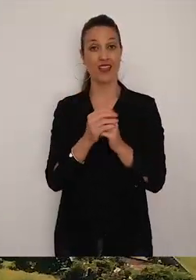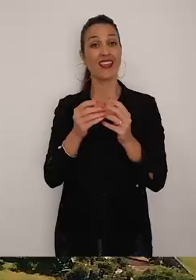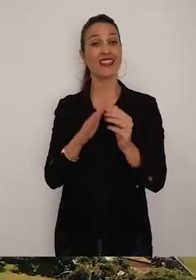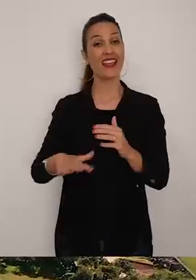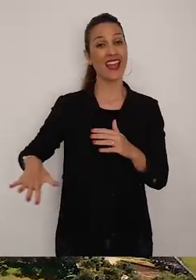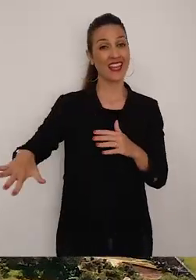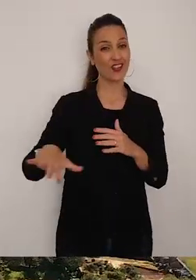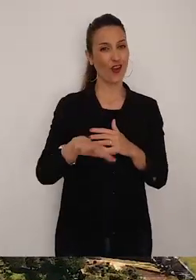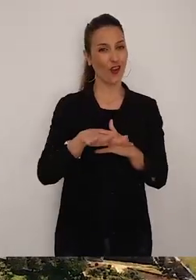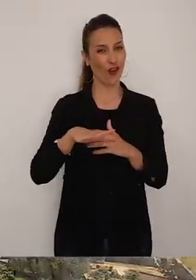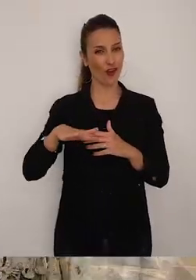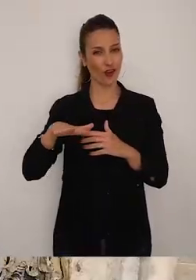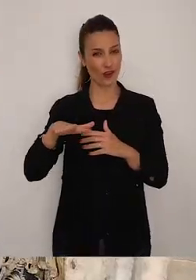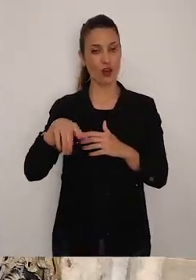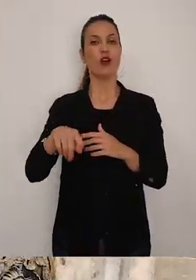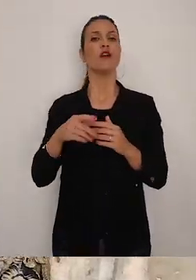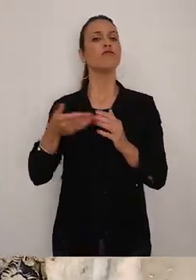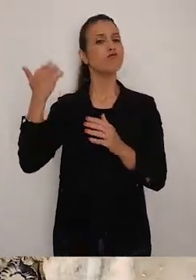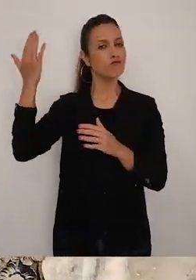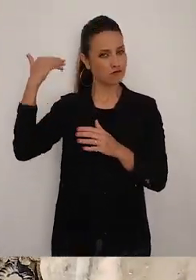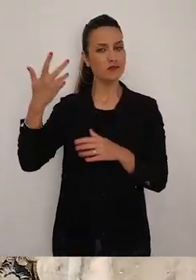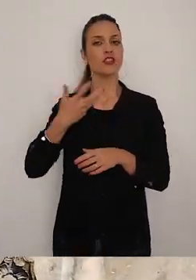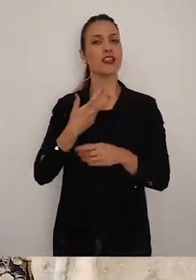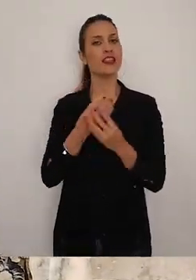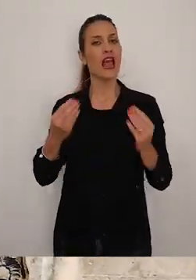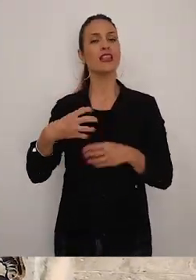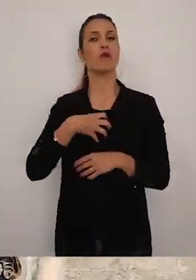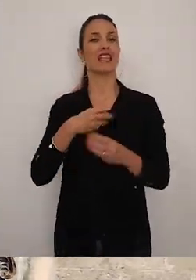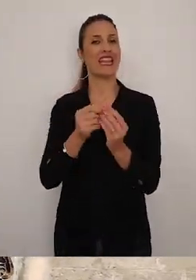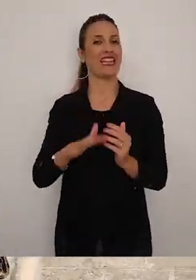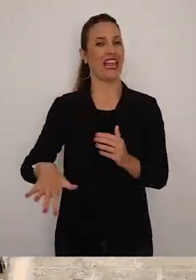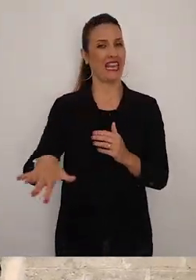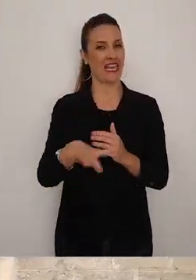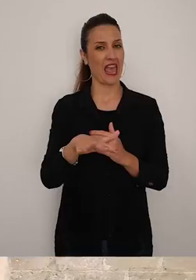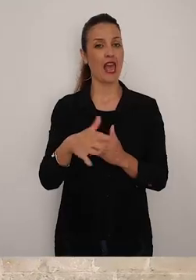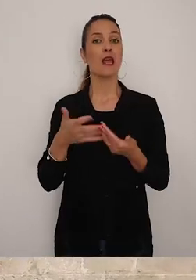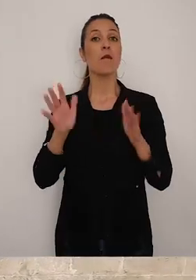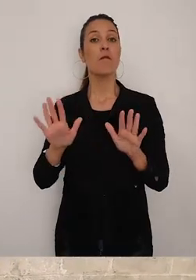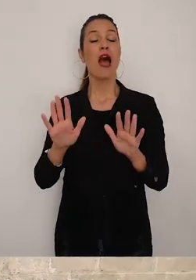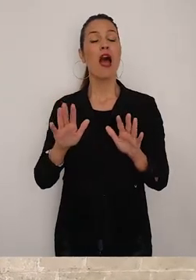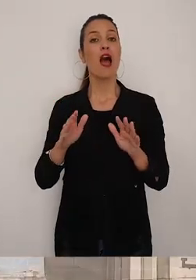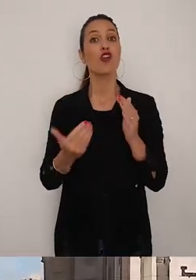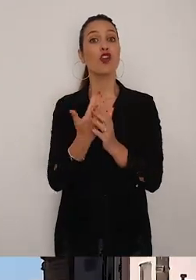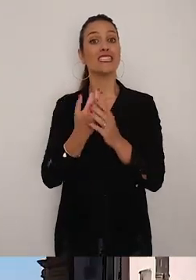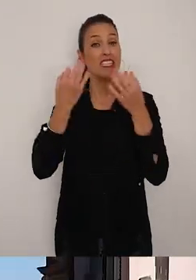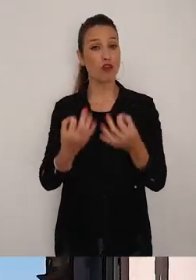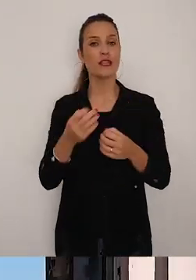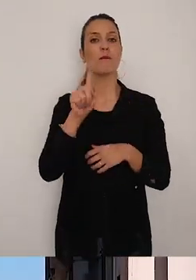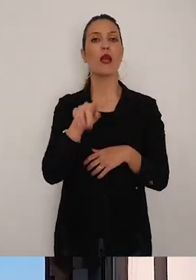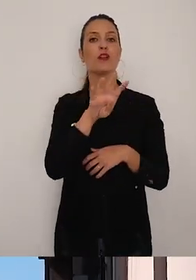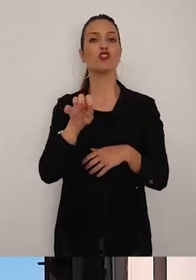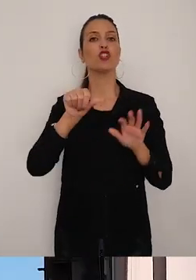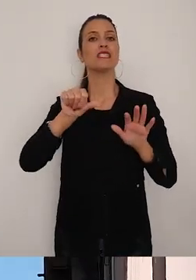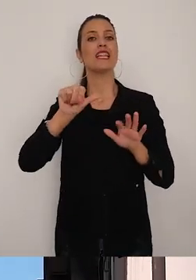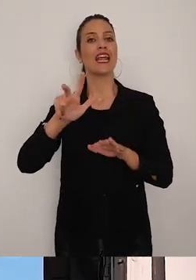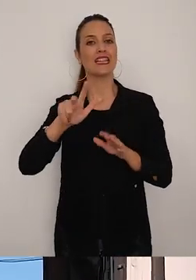Il territorio del borgo salentino ebbe molti feudatari in tempi antichi, ma si hanno notizie certe dal 1463, quando